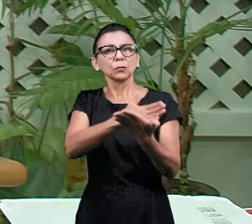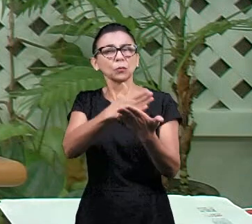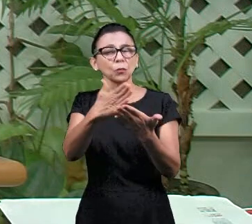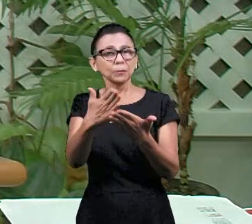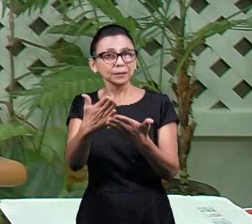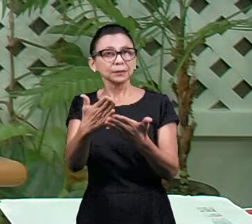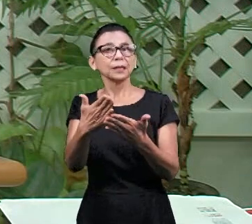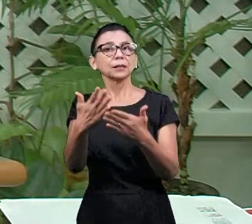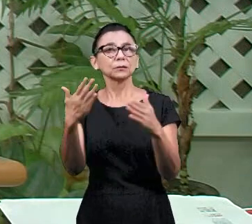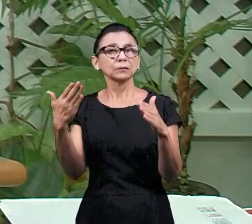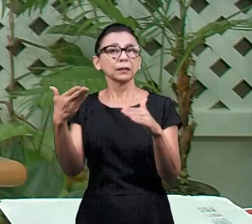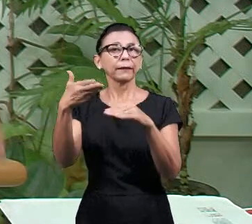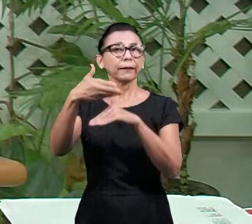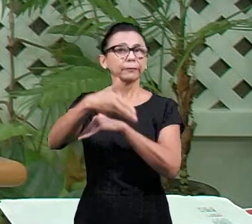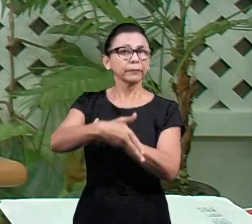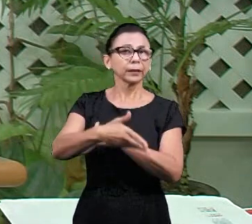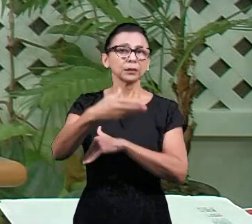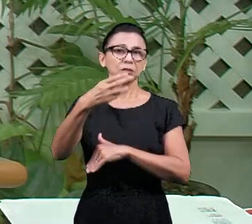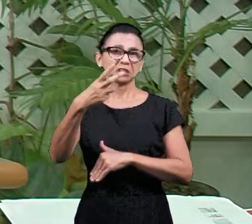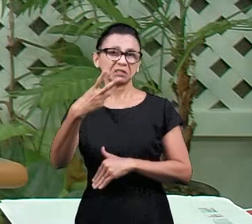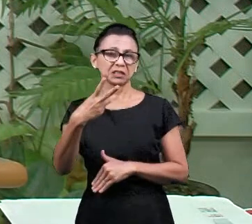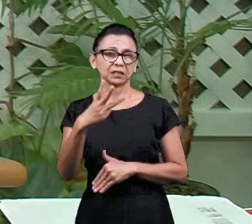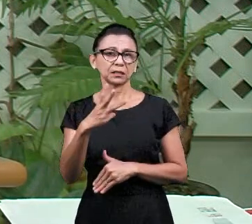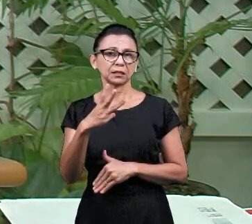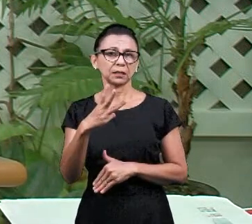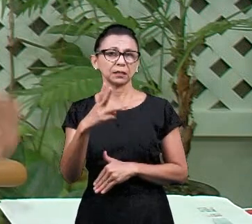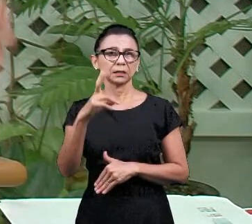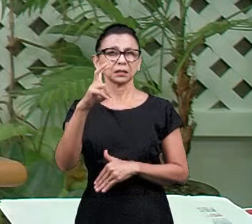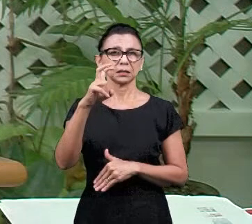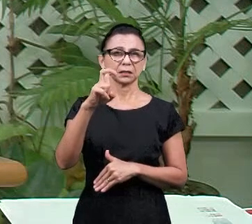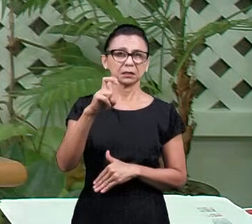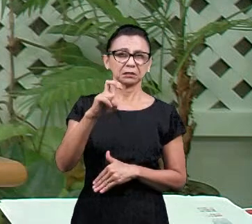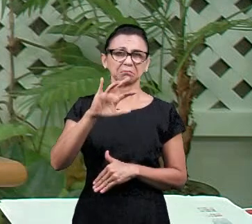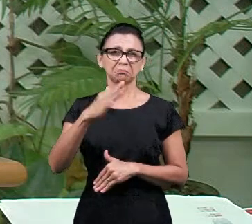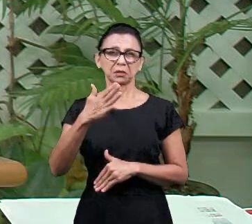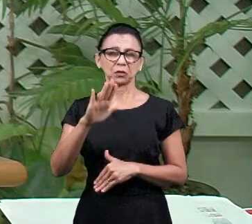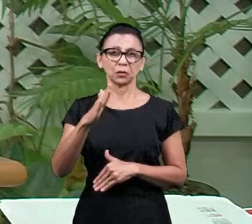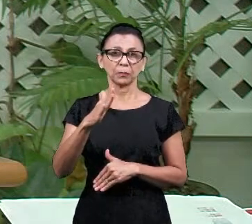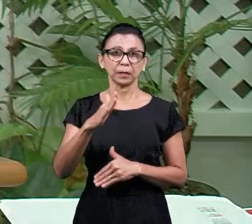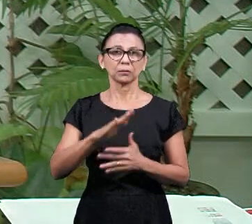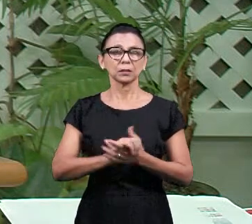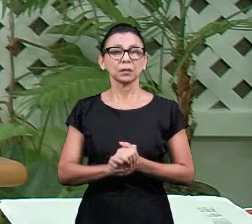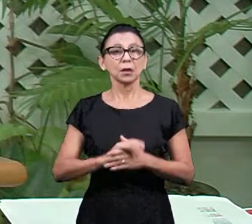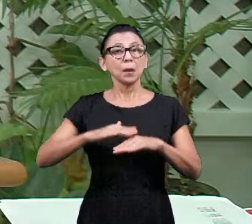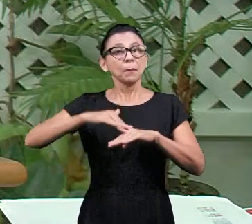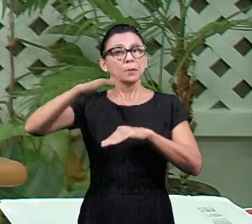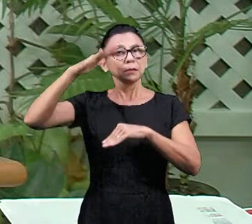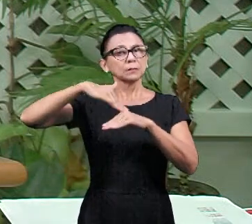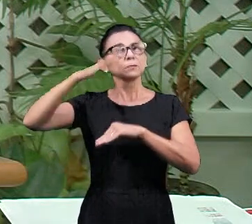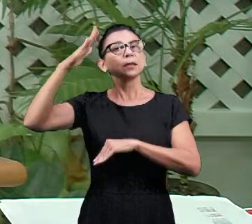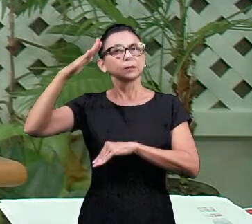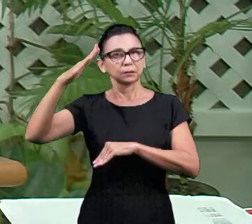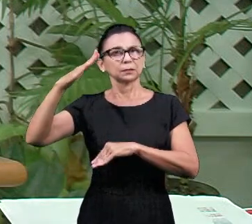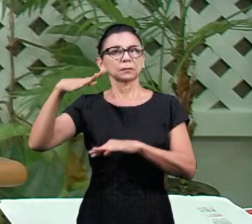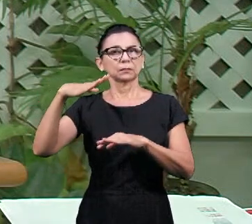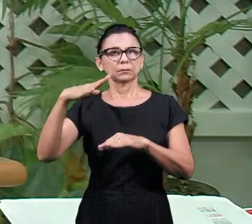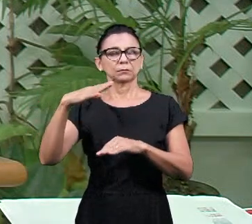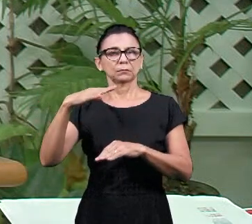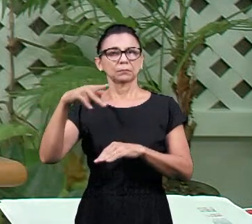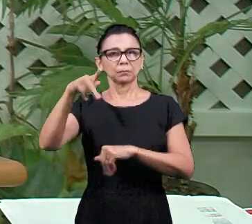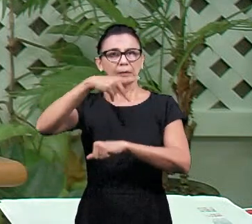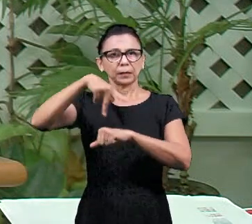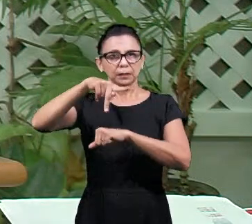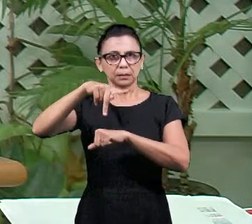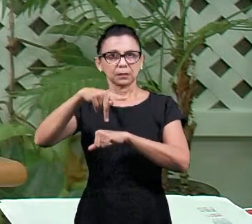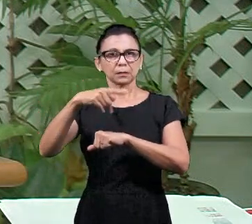sont entrés. Nous avions 30, en trentaine. Maintenant, nous avons une cinquantaine de pays qui participent à l'école